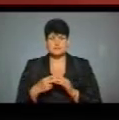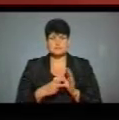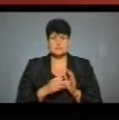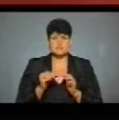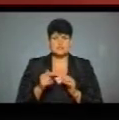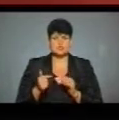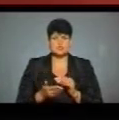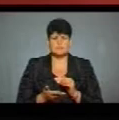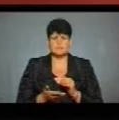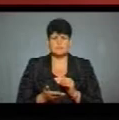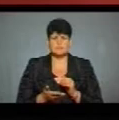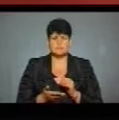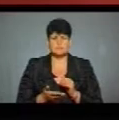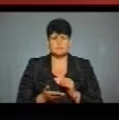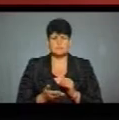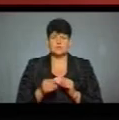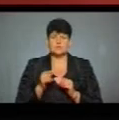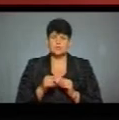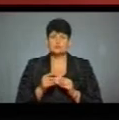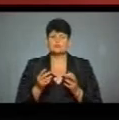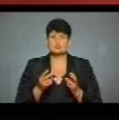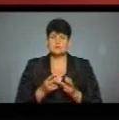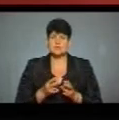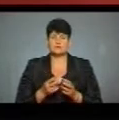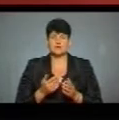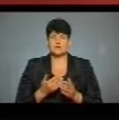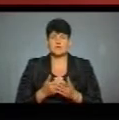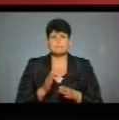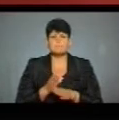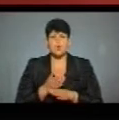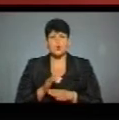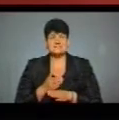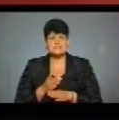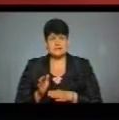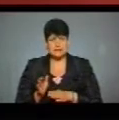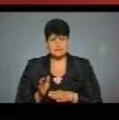гривень. Тут потрібно нам розділити